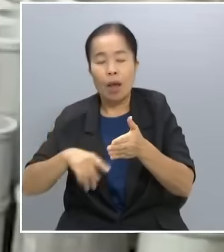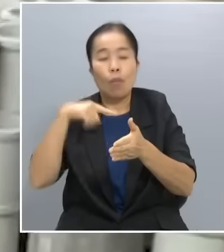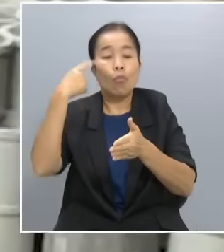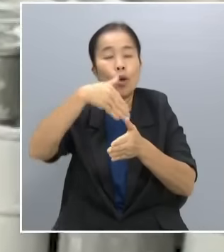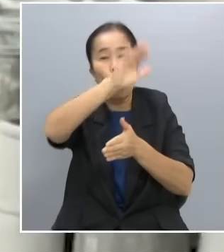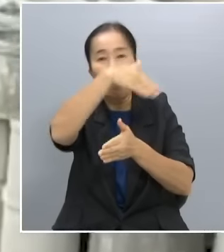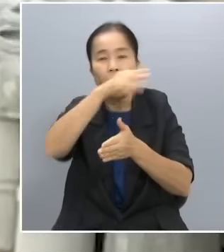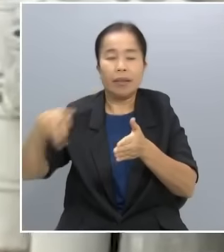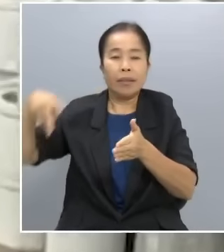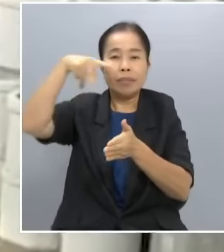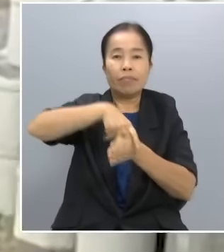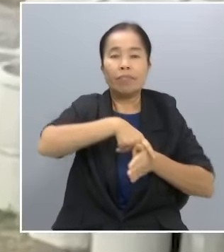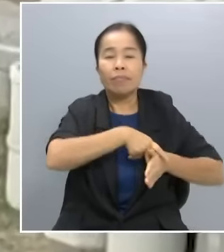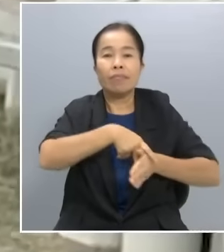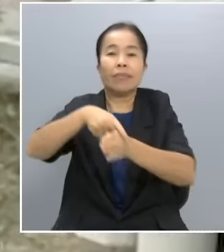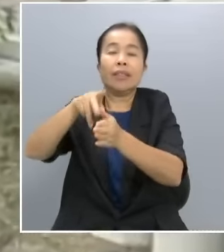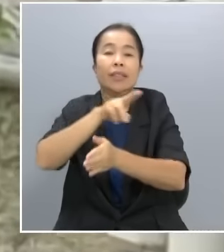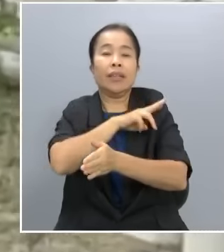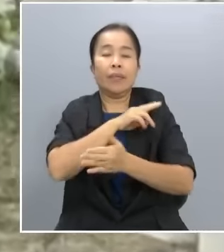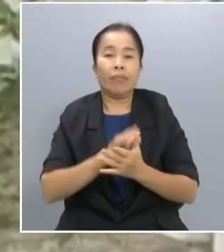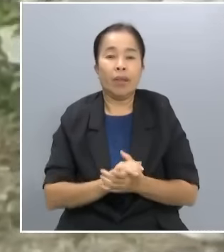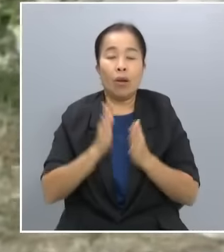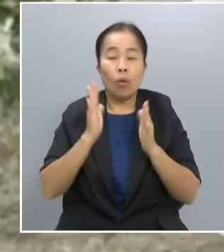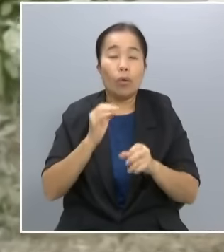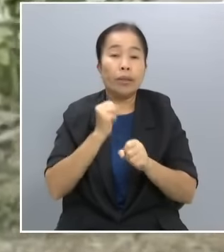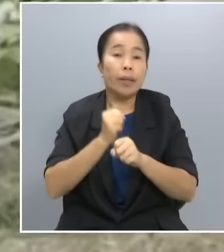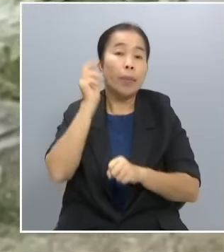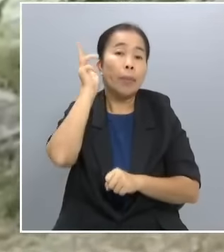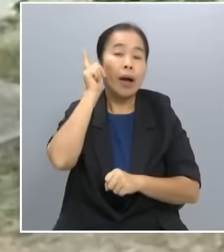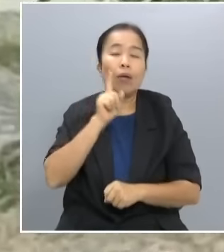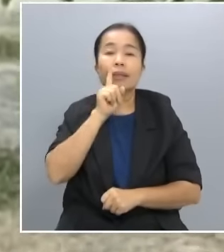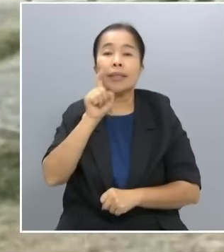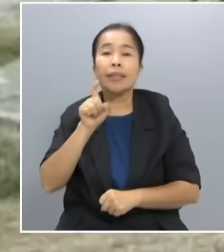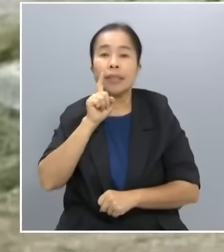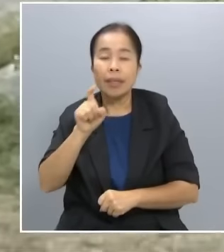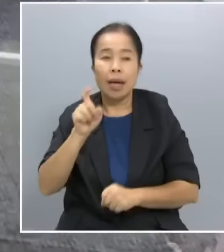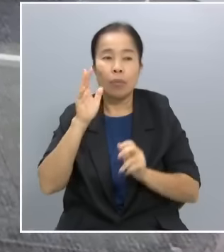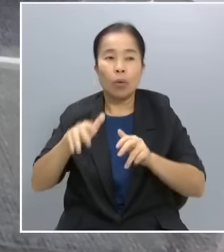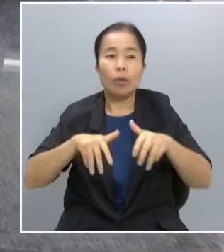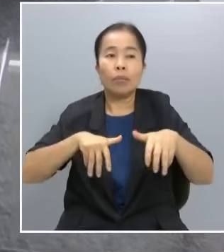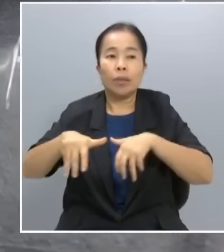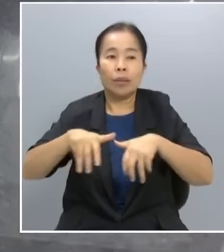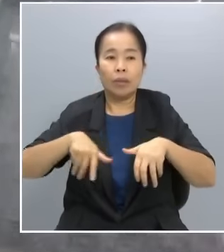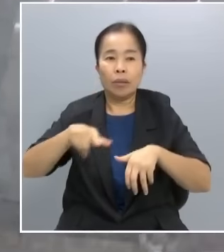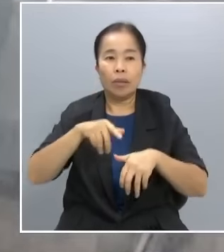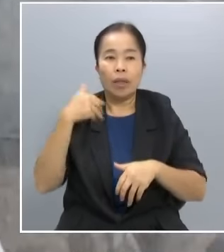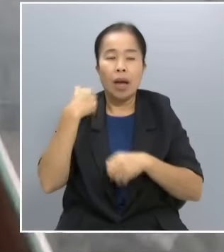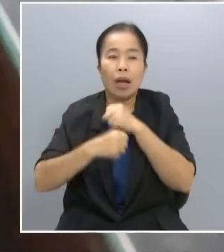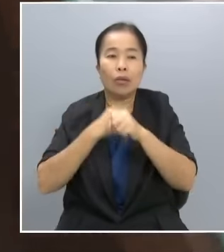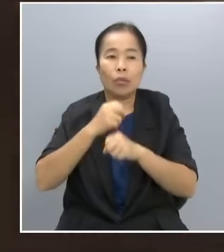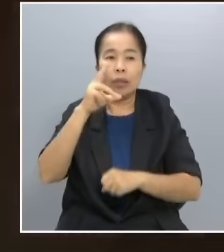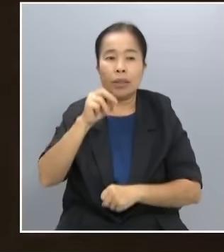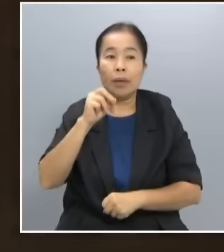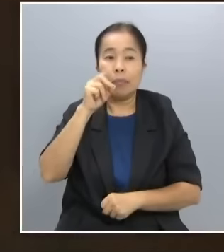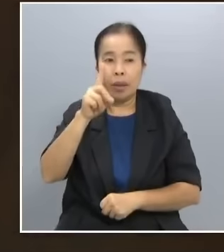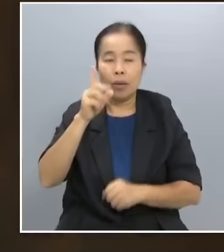วก็ขี่หลบหนีไป เนี่ยครับผู้สื่อข่าวครับไปพูดคุยกับทางฝั่งของคุณนันทิดาครับหรือที่ชาวบ้านเขาเรียกว่าหมอหนูแดงอายุ31ปีนะ